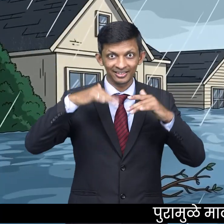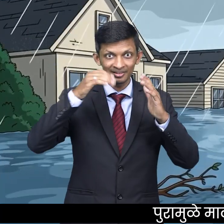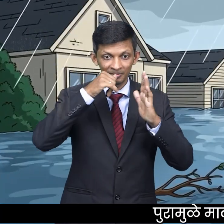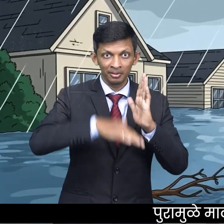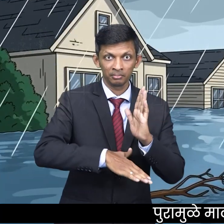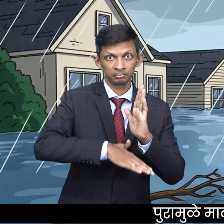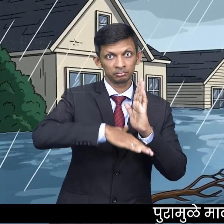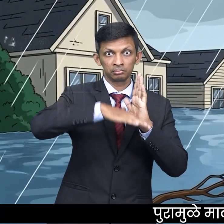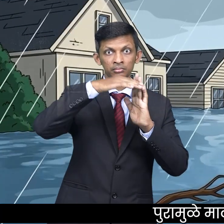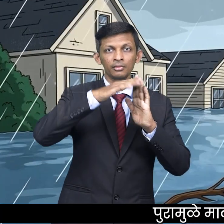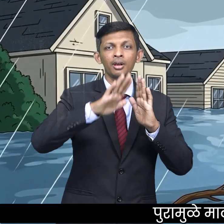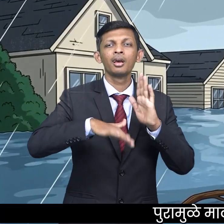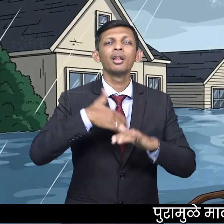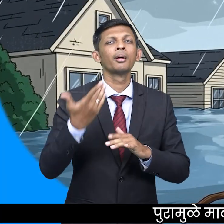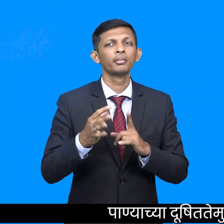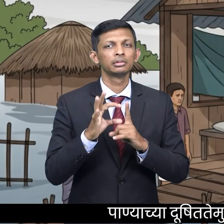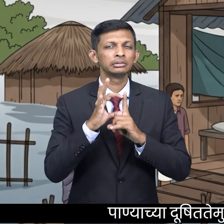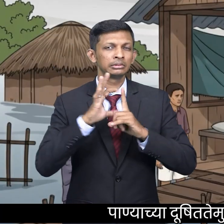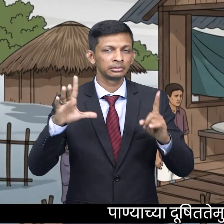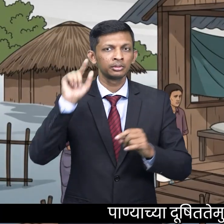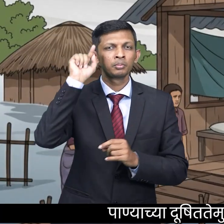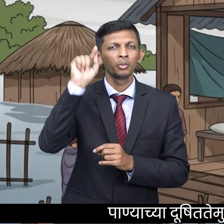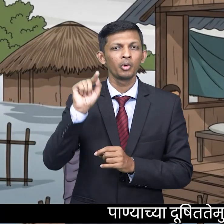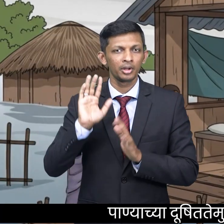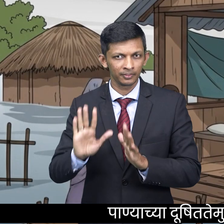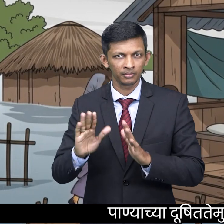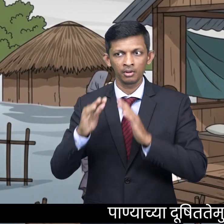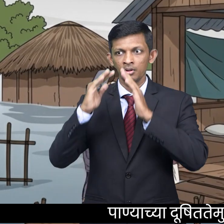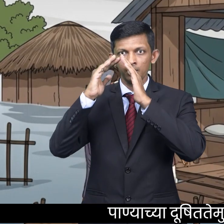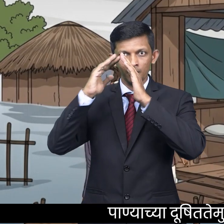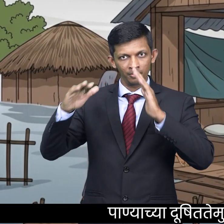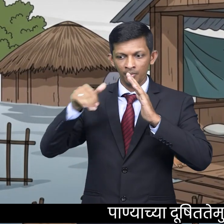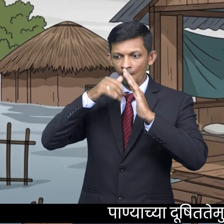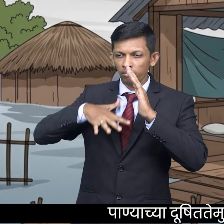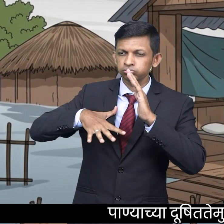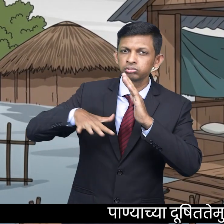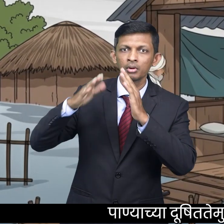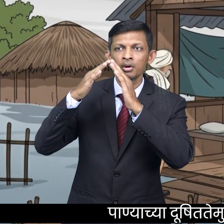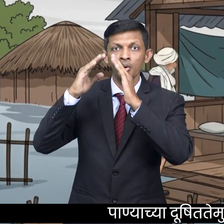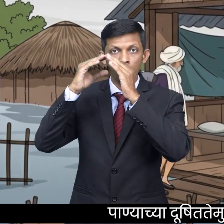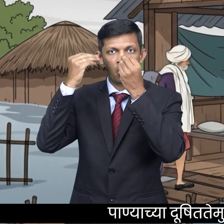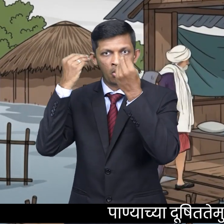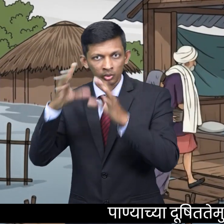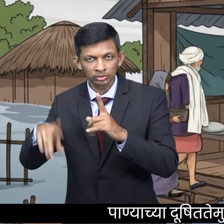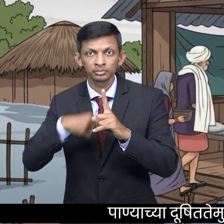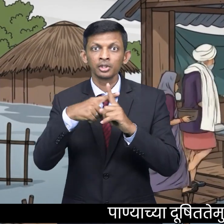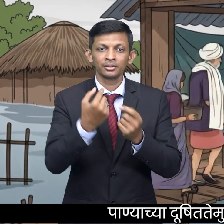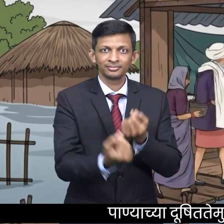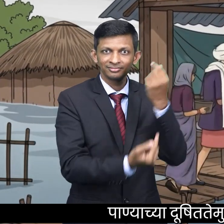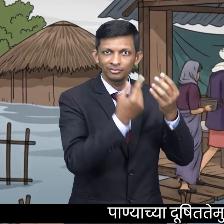पुरामुळे मालमत्तेचे नुकसान होऊ शकते आणि पाण्याच्या दूषिततेमुळे गंभीर आरोग्य समस्या उद्भवू शकतात.